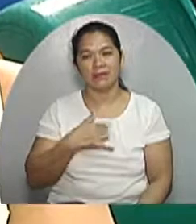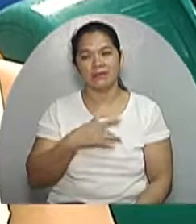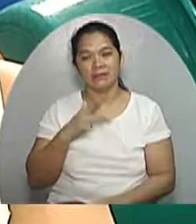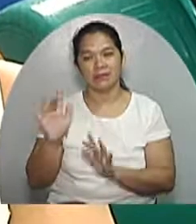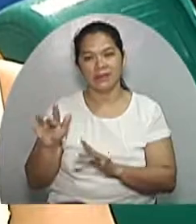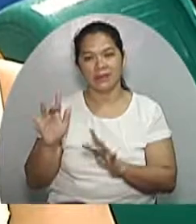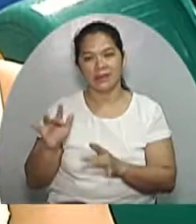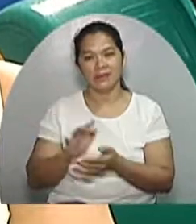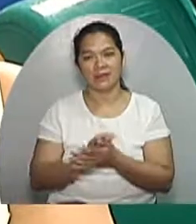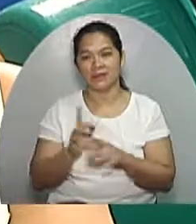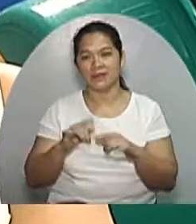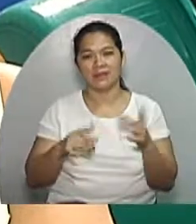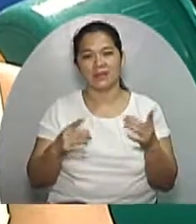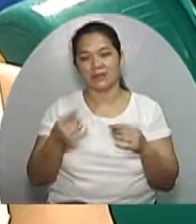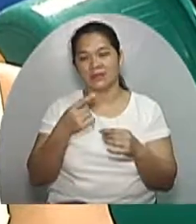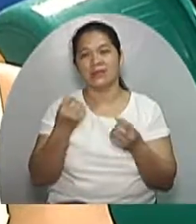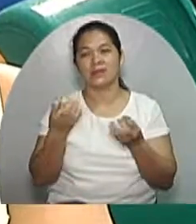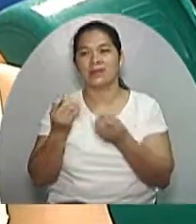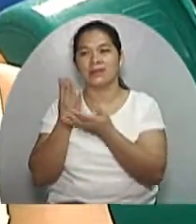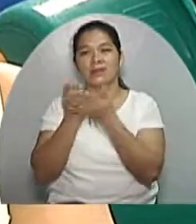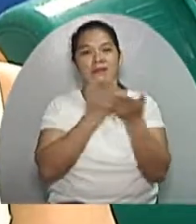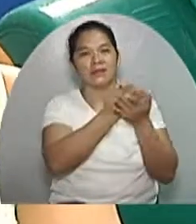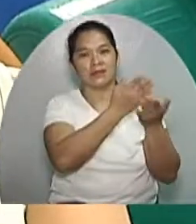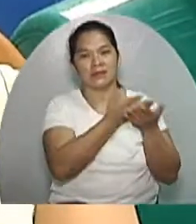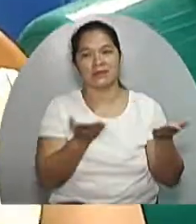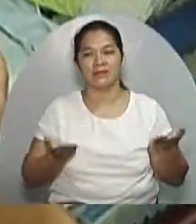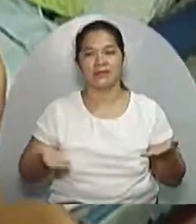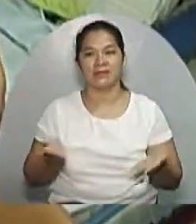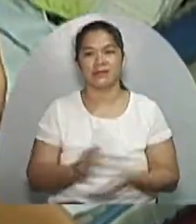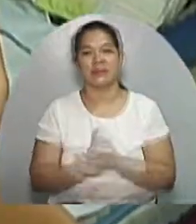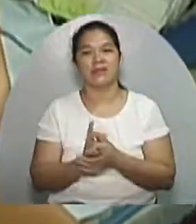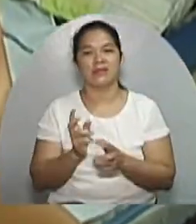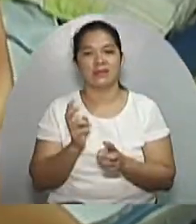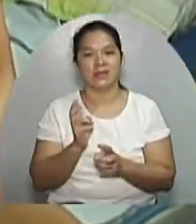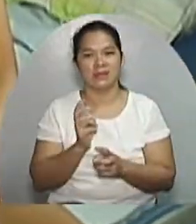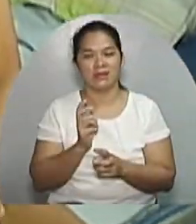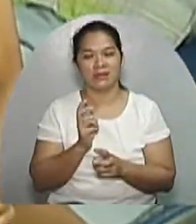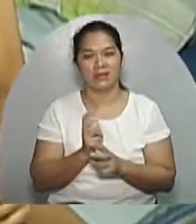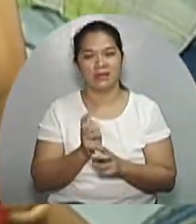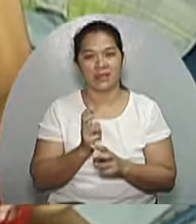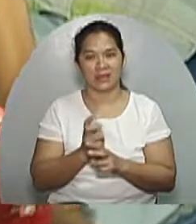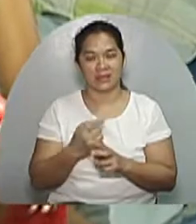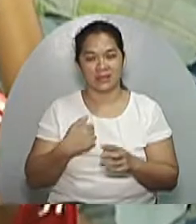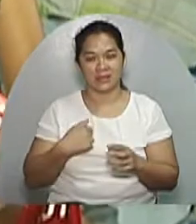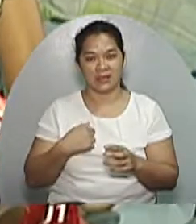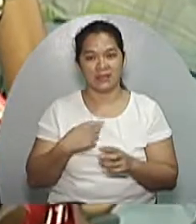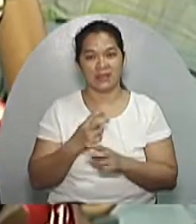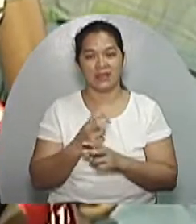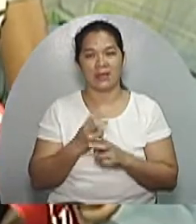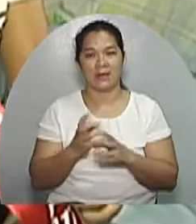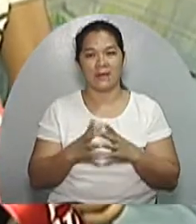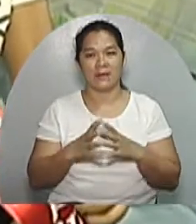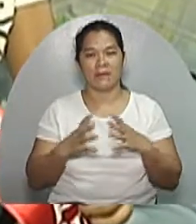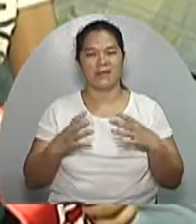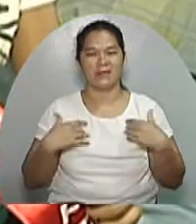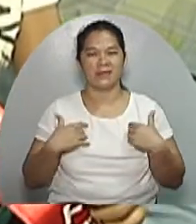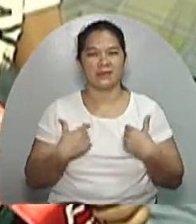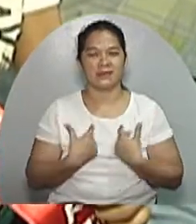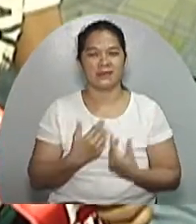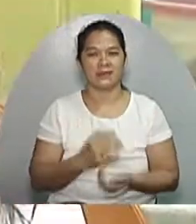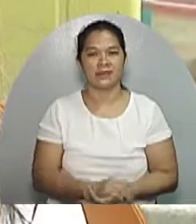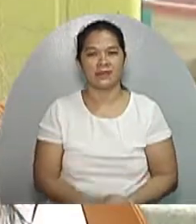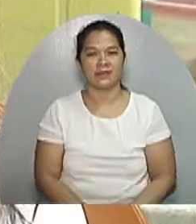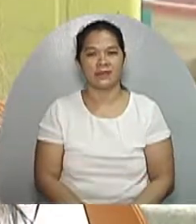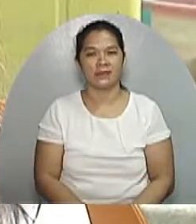Ako, awang-awa, wala talaga po ako mag-o. Ang dami ko na pong nilapitan dito. Nahirapan ako kapag pag sobrang sa